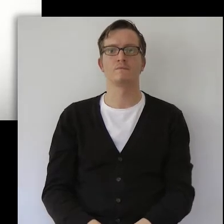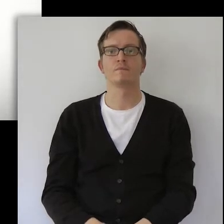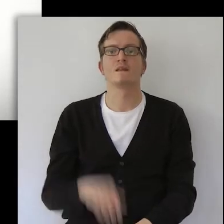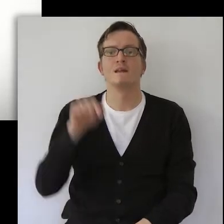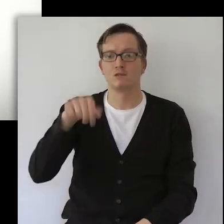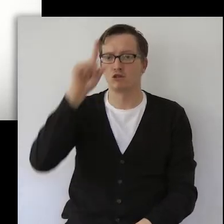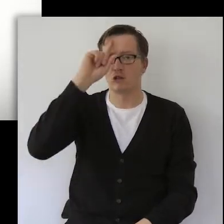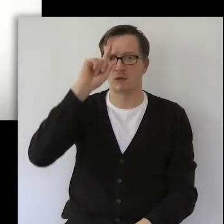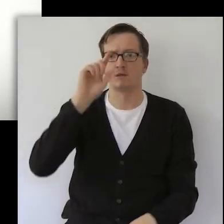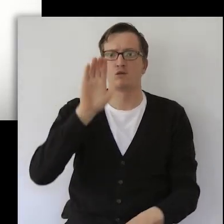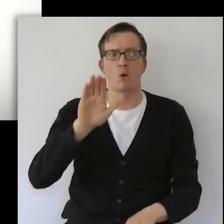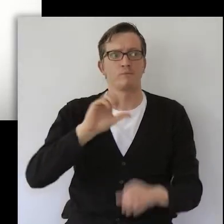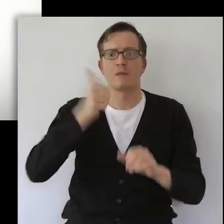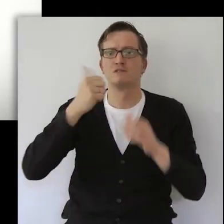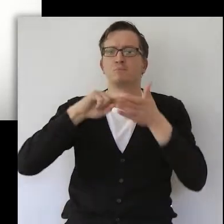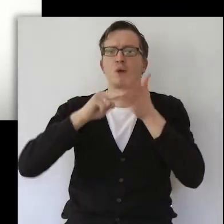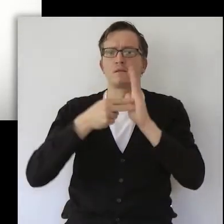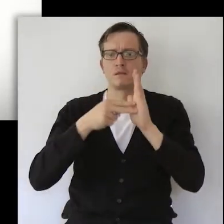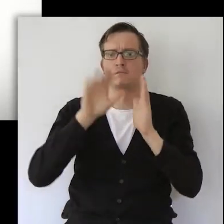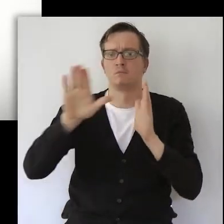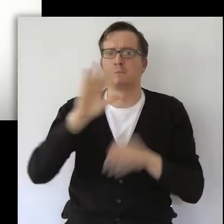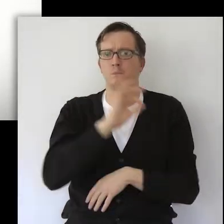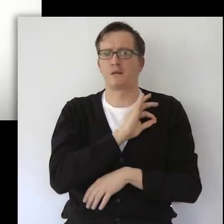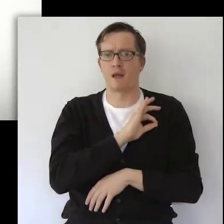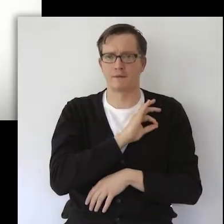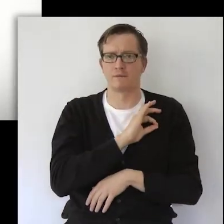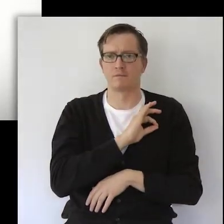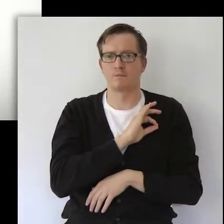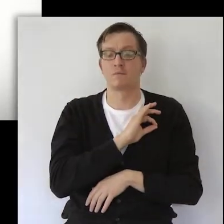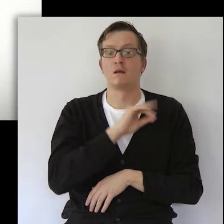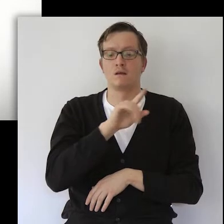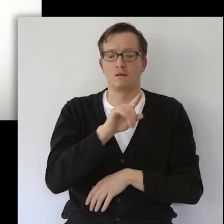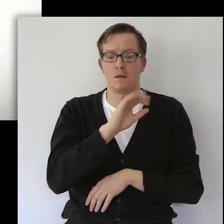in Deutschland gehören die meisten Politiker zu Parteien